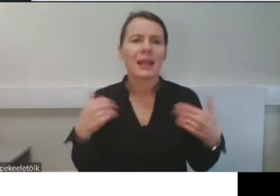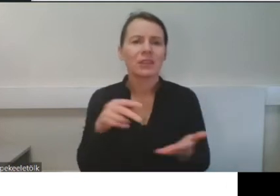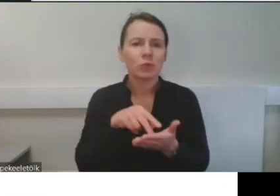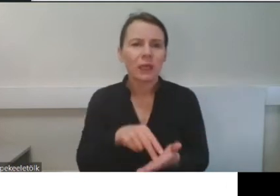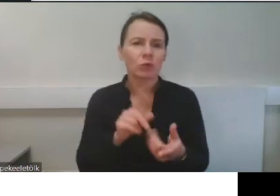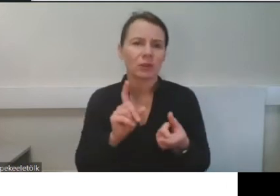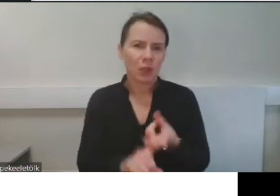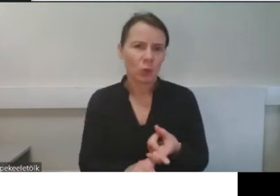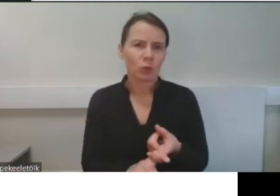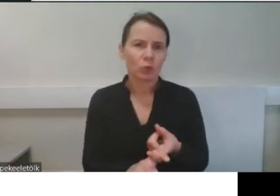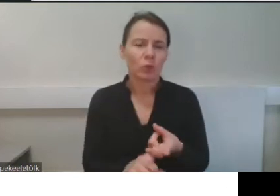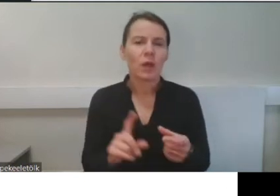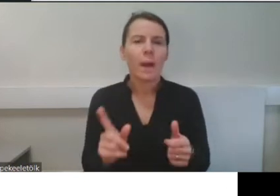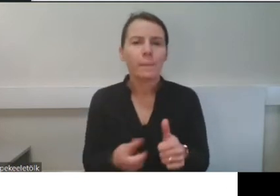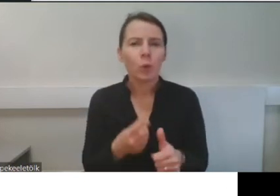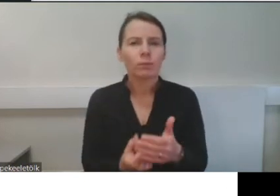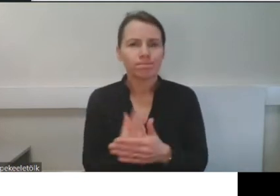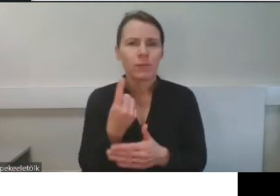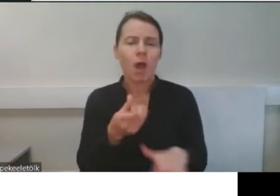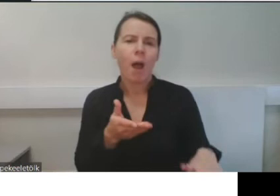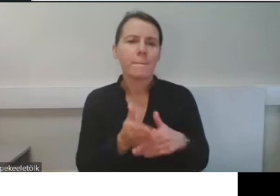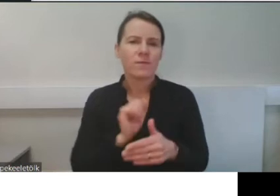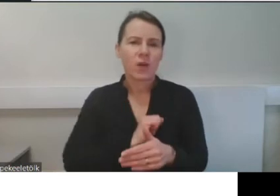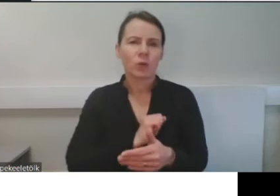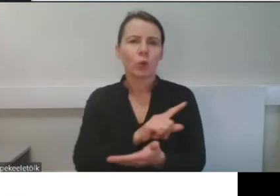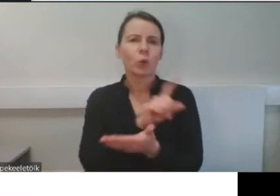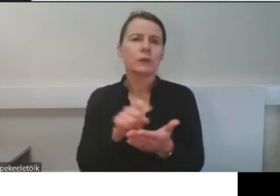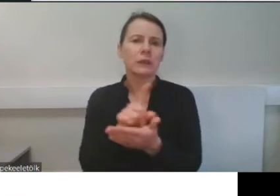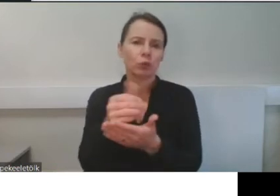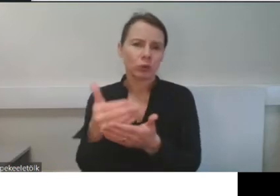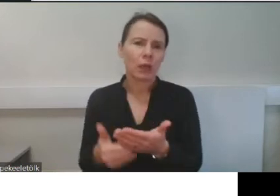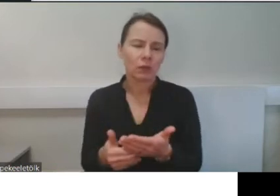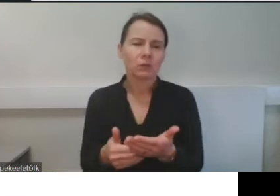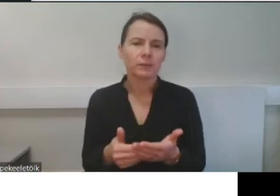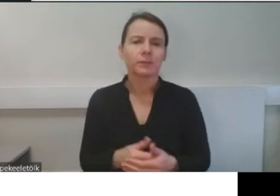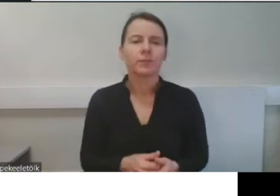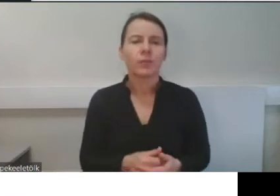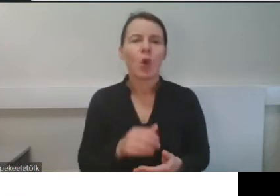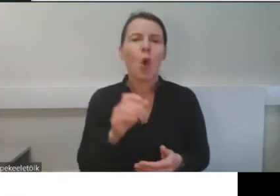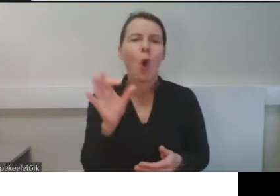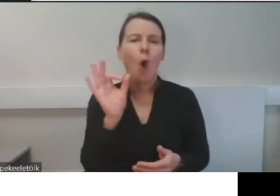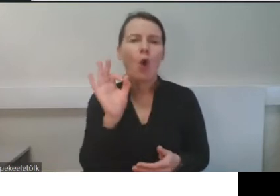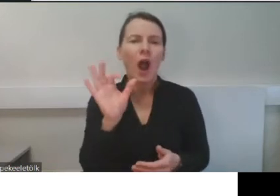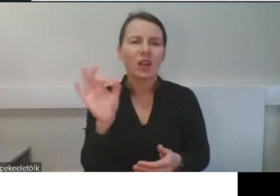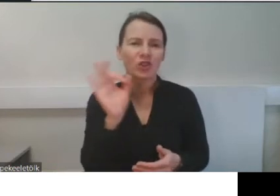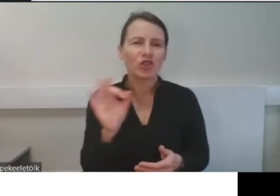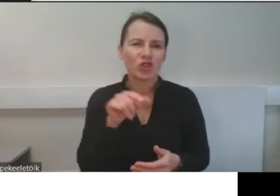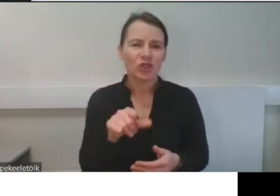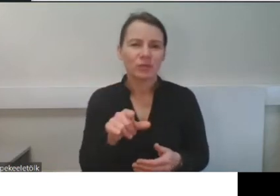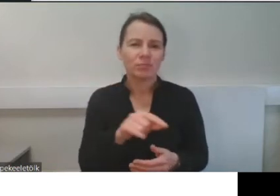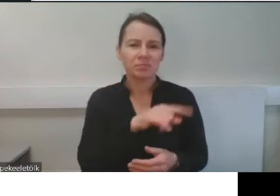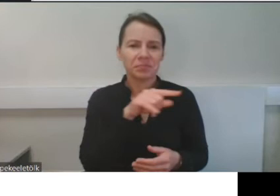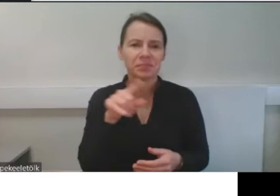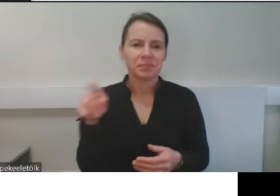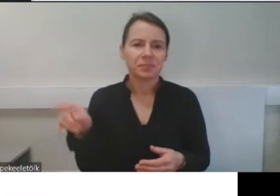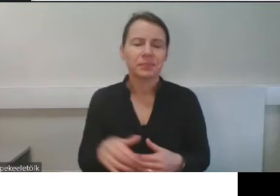näiteks koduteenuse näide, kus siis punase ringiga on tõmmatud ümber aegridadele ring ja aruande